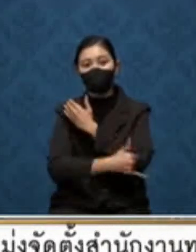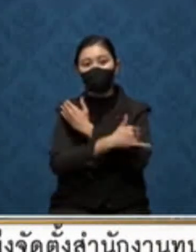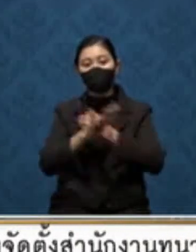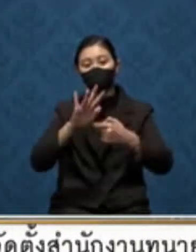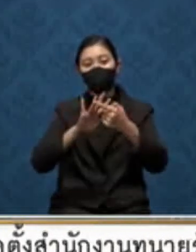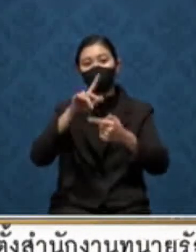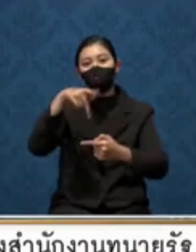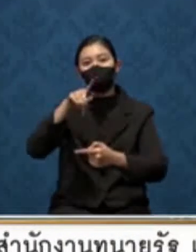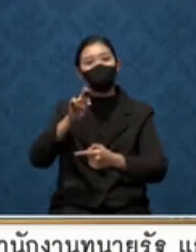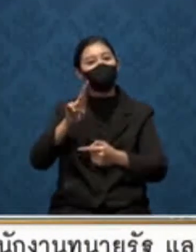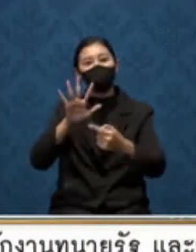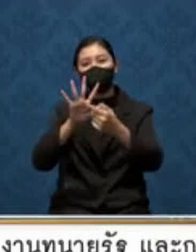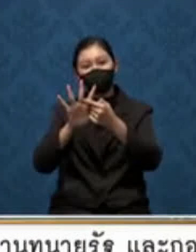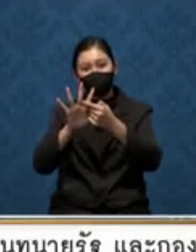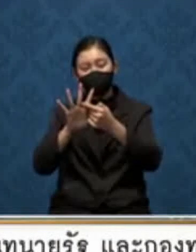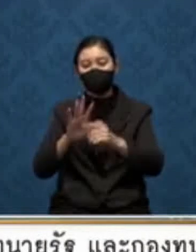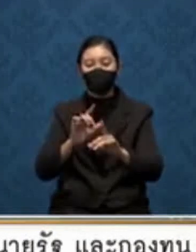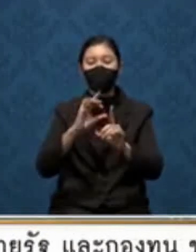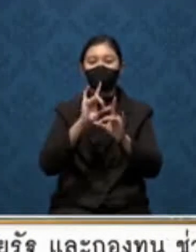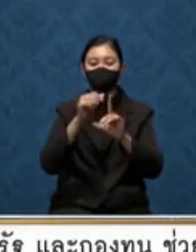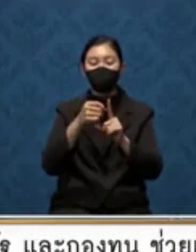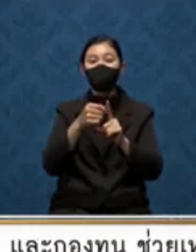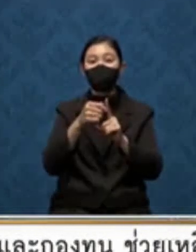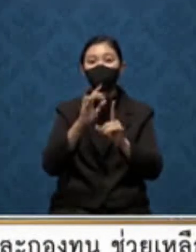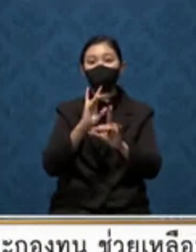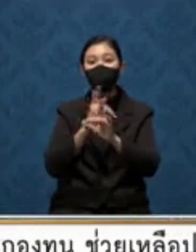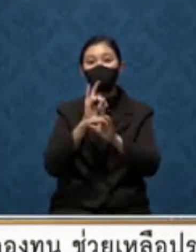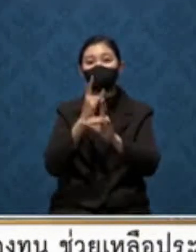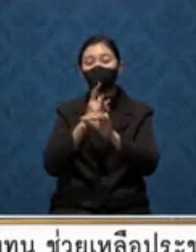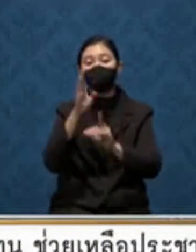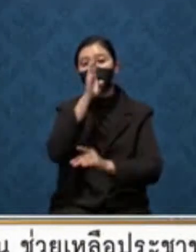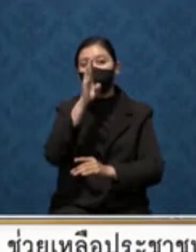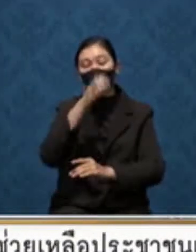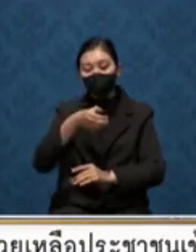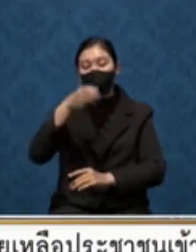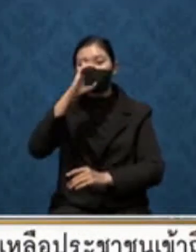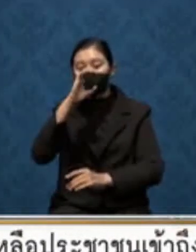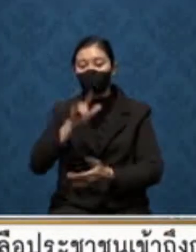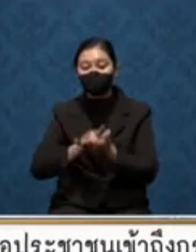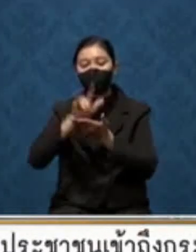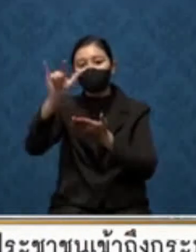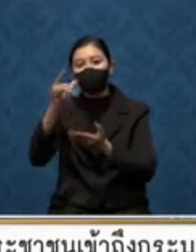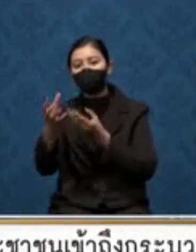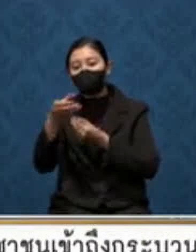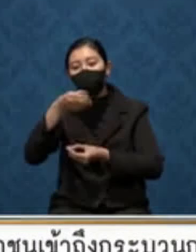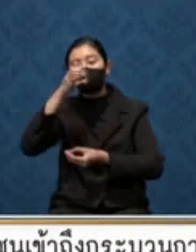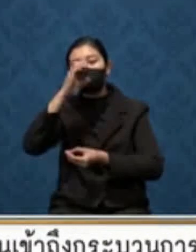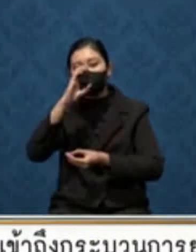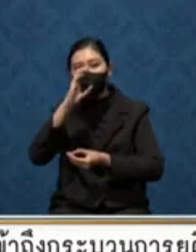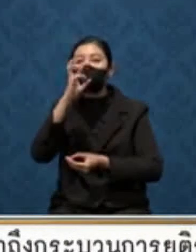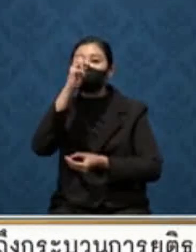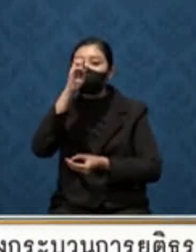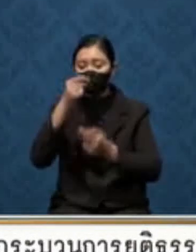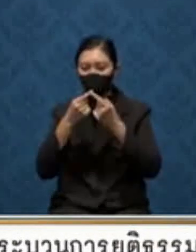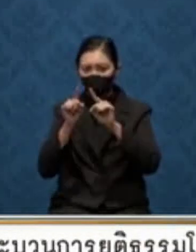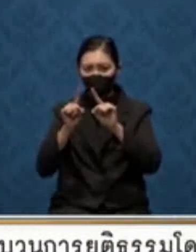ทำมาจเข้โพทอาจะไมมคามหมายอะไรพัธานมากไปกวานั้นจสำหบพน้เกษตรกรณสำหรบผู้ประกอบกที่เขาสู้มาไป 30